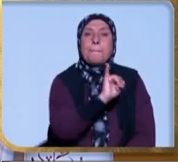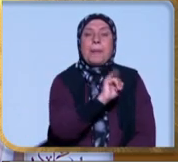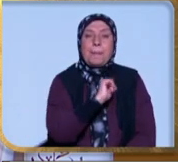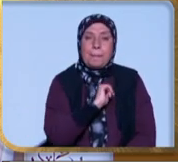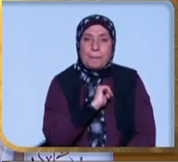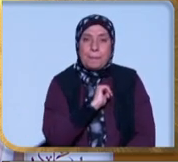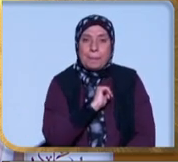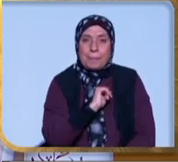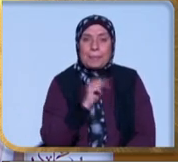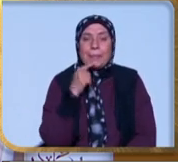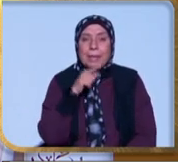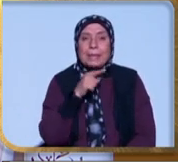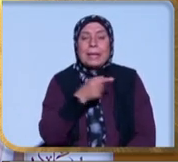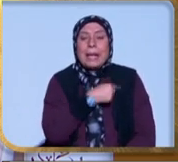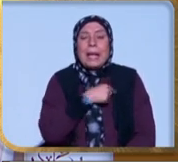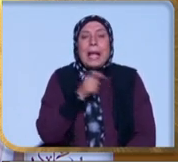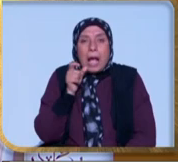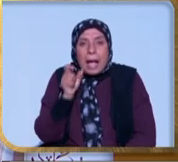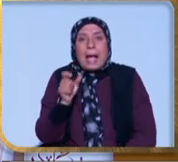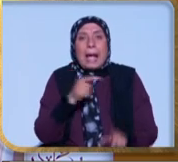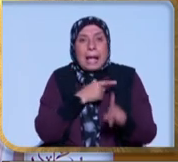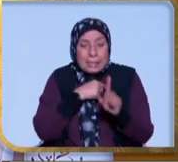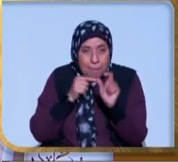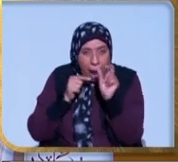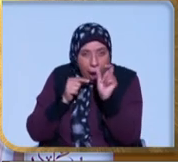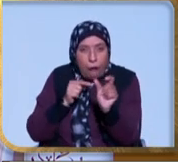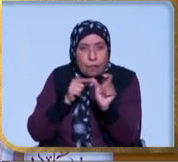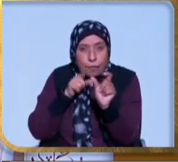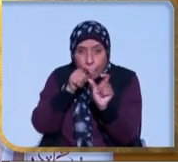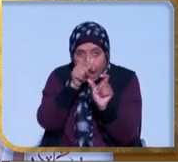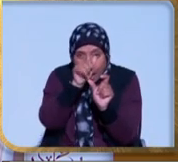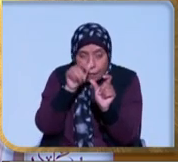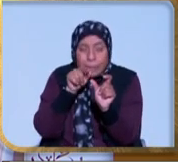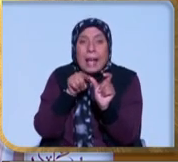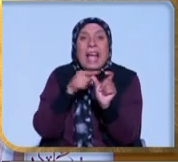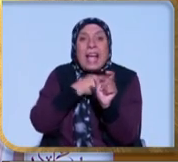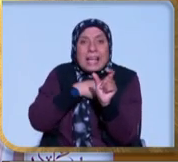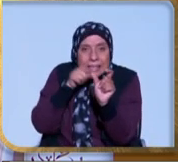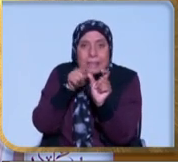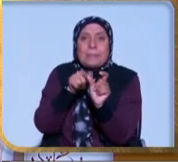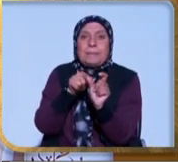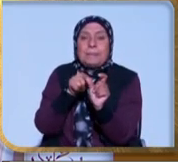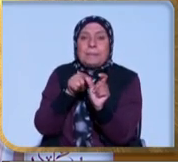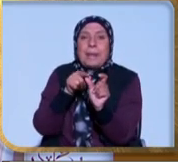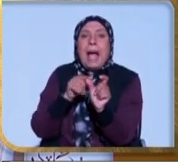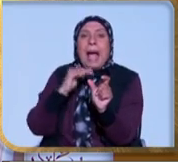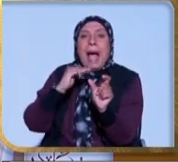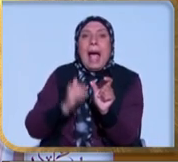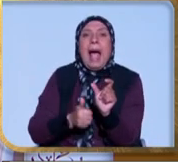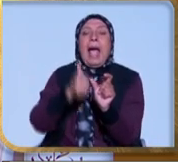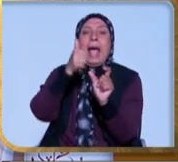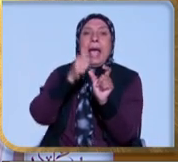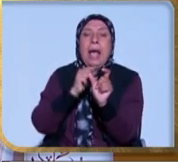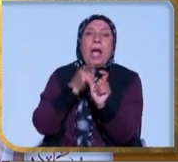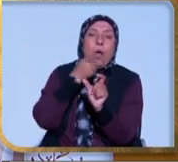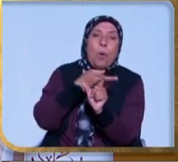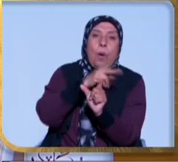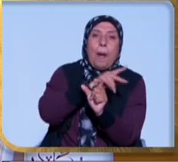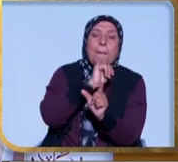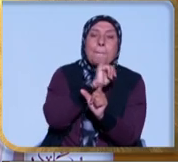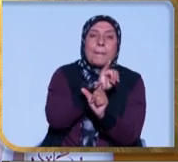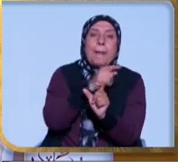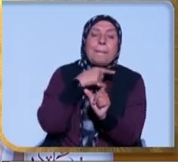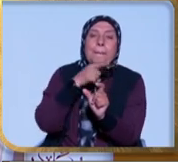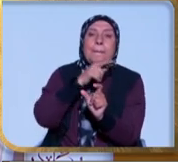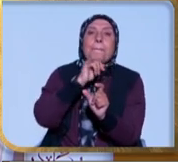الحرف، فإحنا بننطق في الأحرف المقطعة أسماء الحروف، وبقية القرآن بننطق